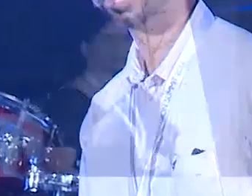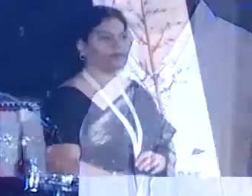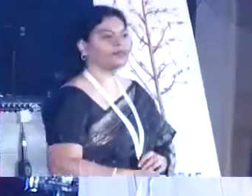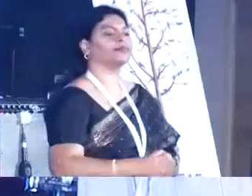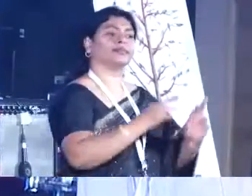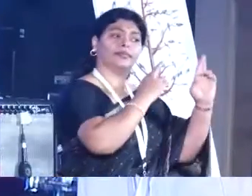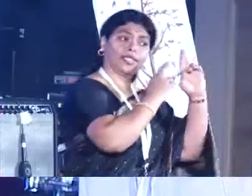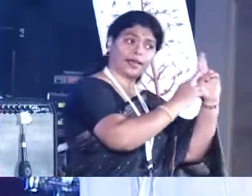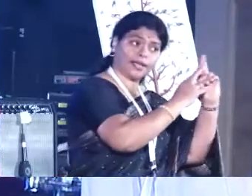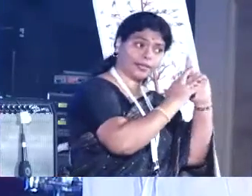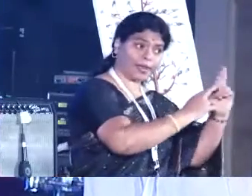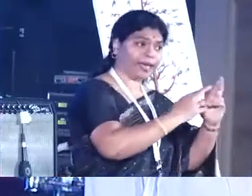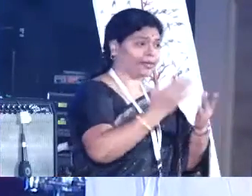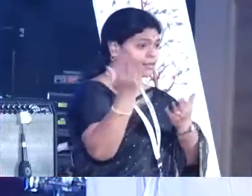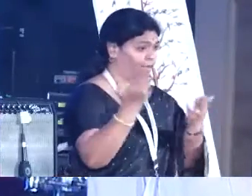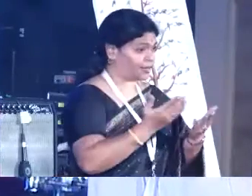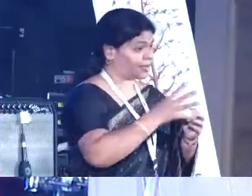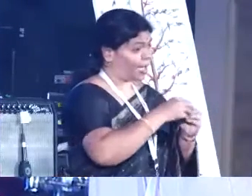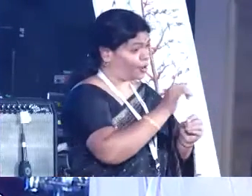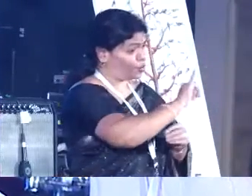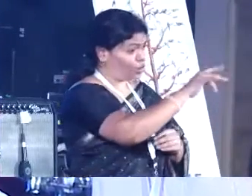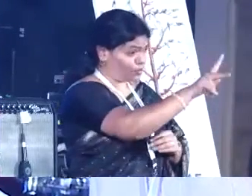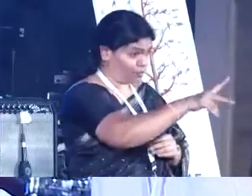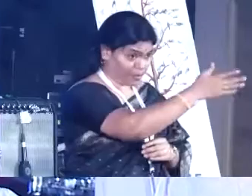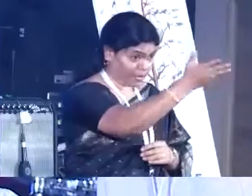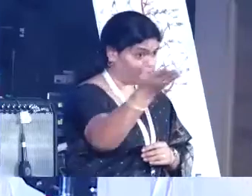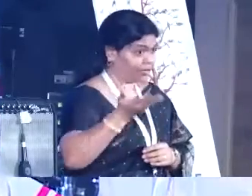आदरणीय अतिथिजनों एवं समस्त उपस्थित महानुभाव,